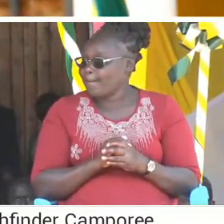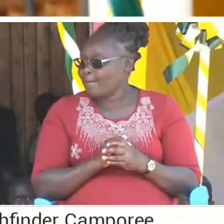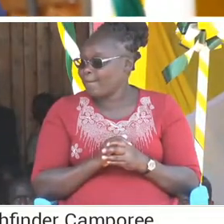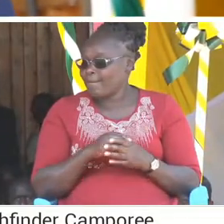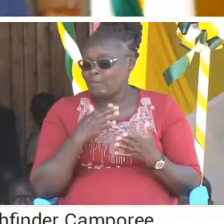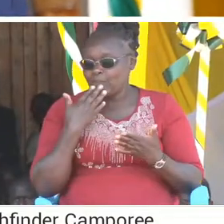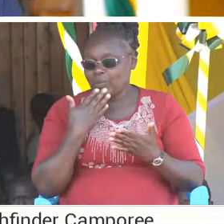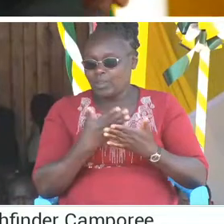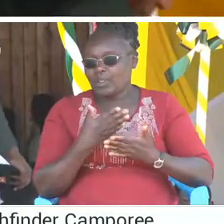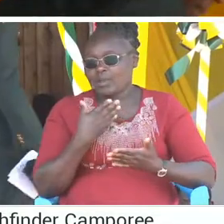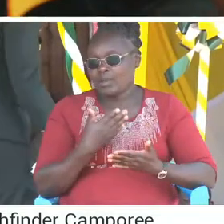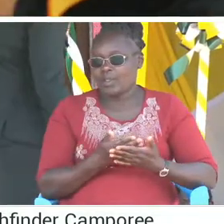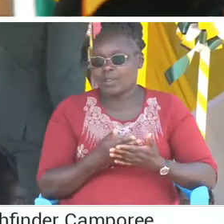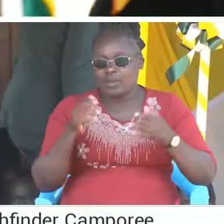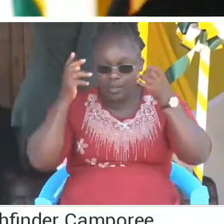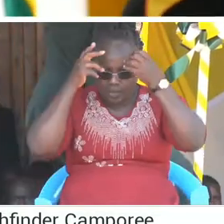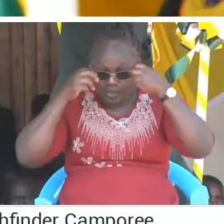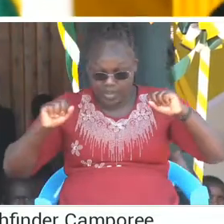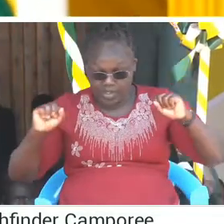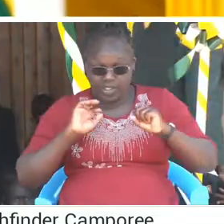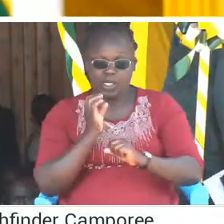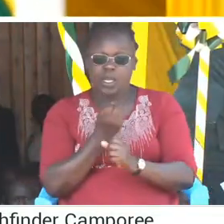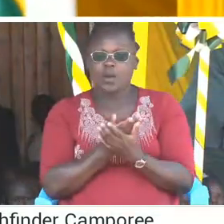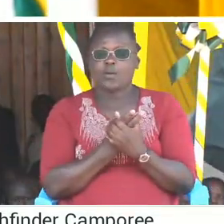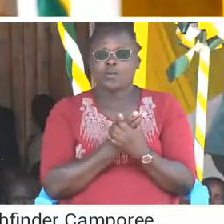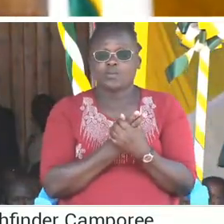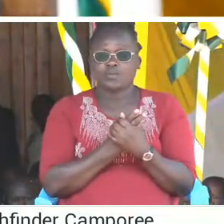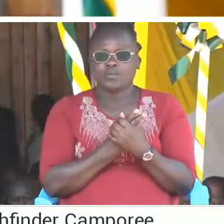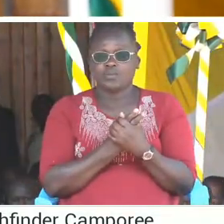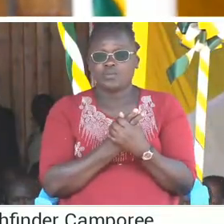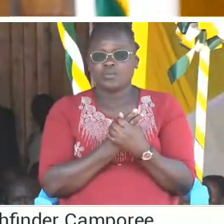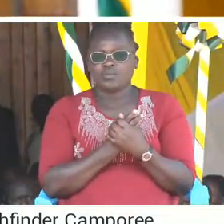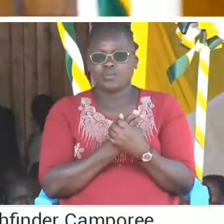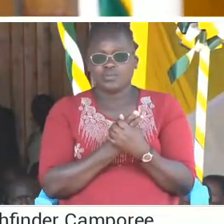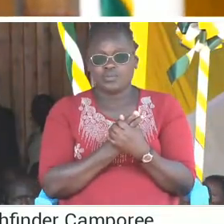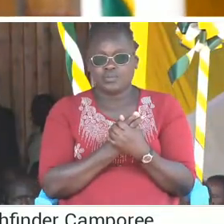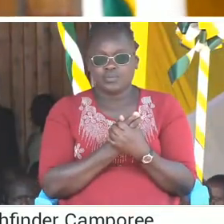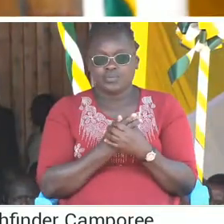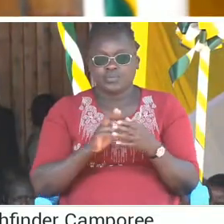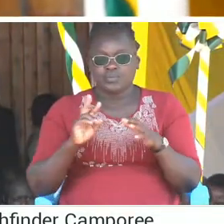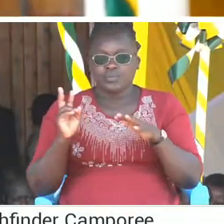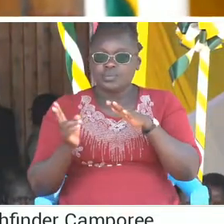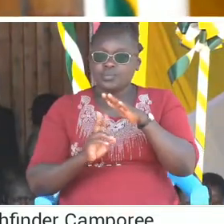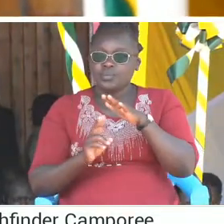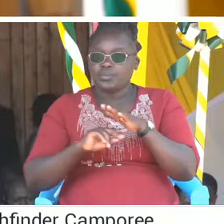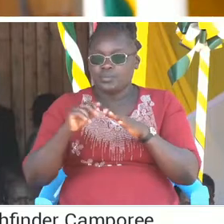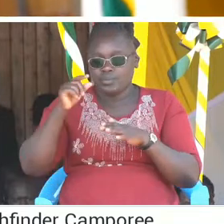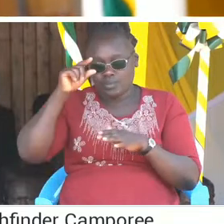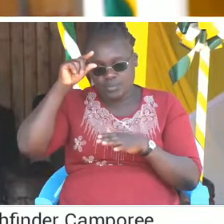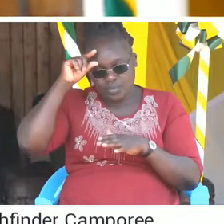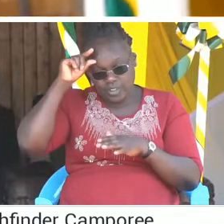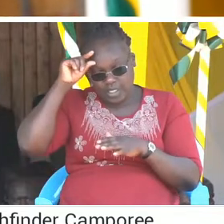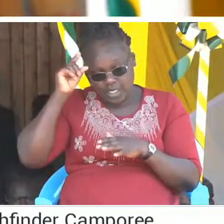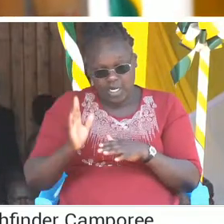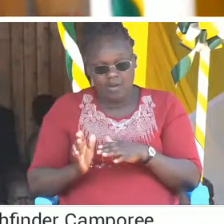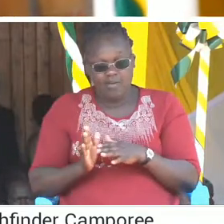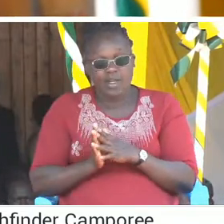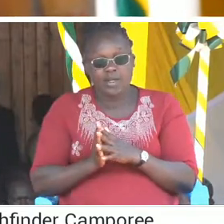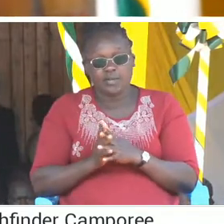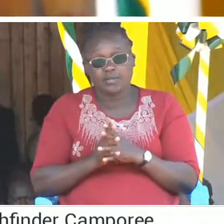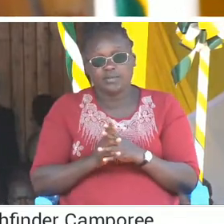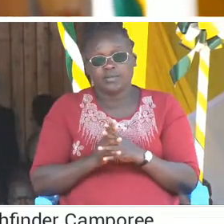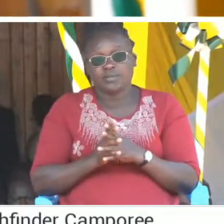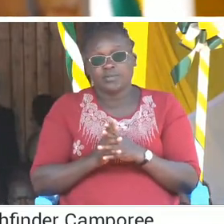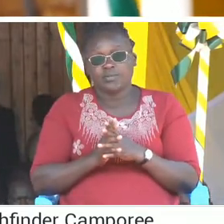Asante sana president wetu, Your Excellency Deputy Governor Nandi, Madam Yulita Mitei,